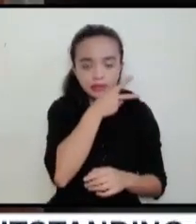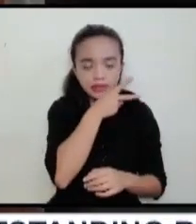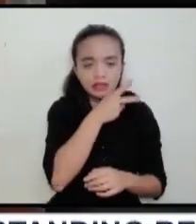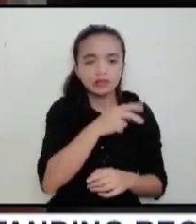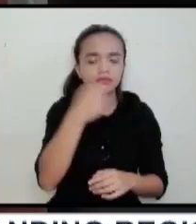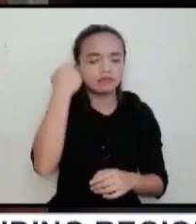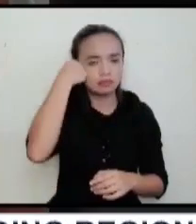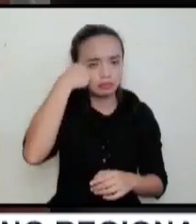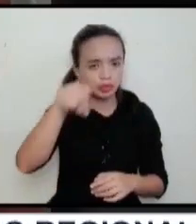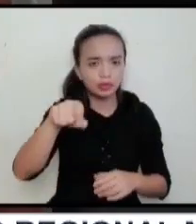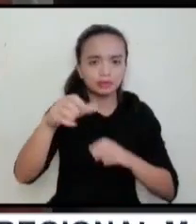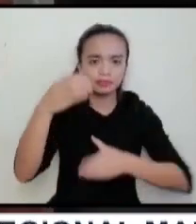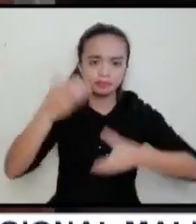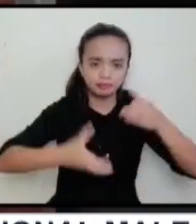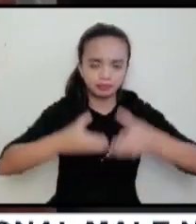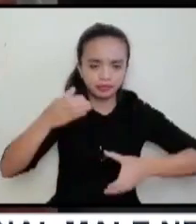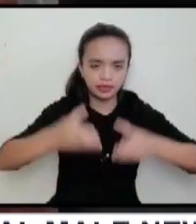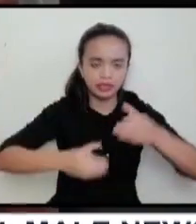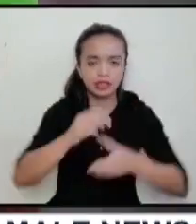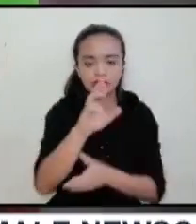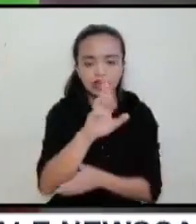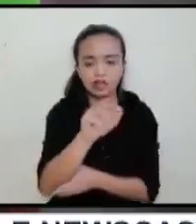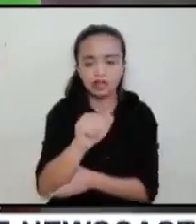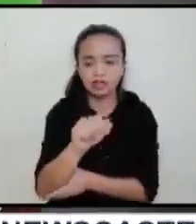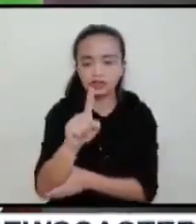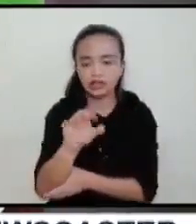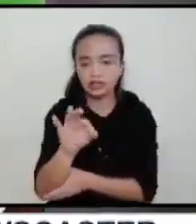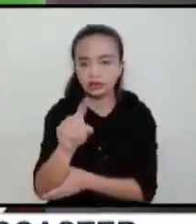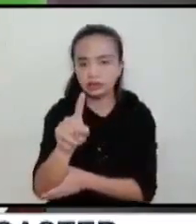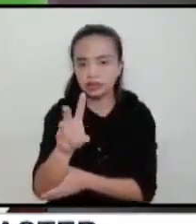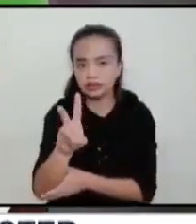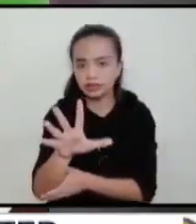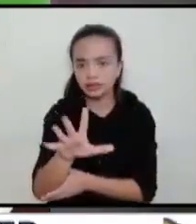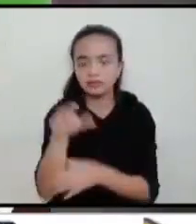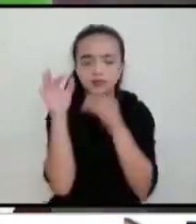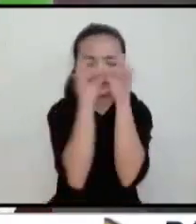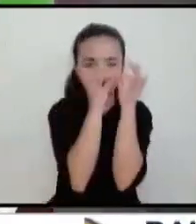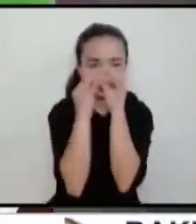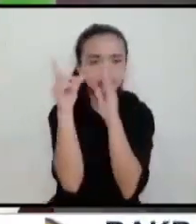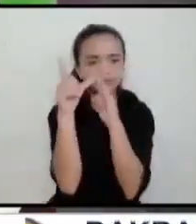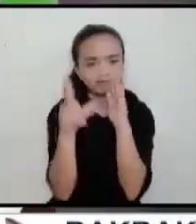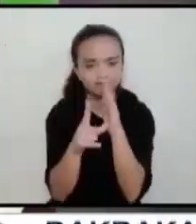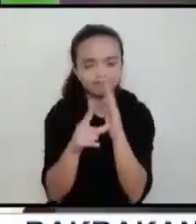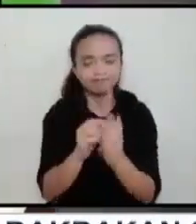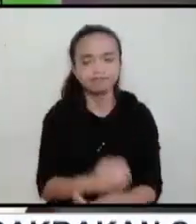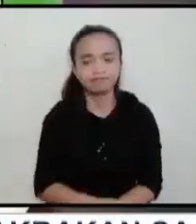number 9165 o ang Comprehensive Dangerous Drugs Act of 2002.